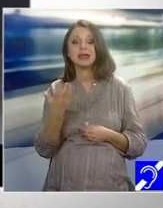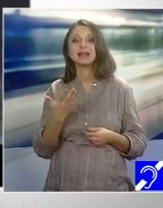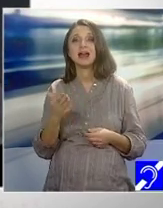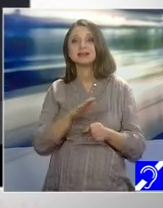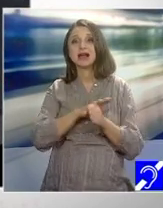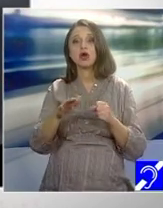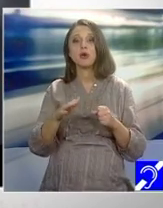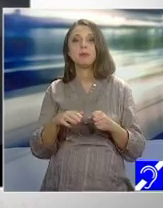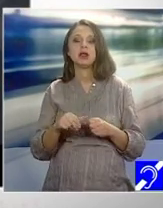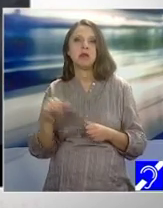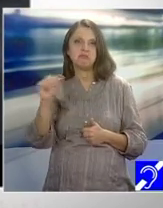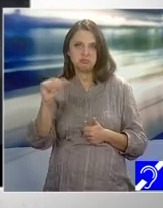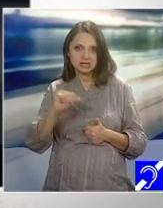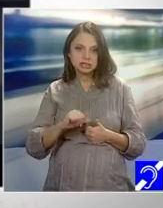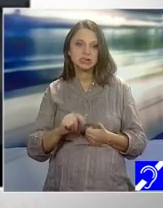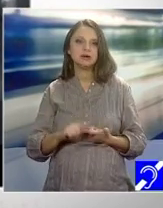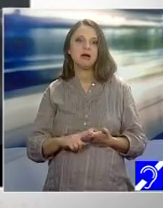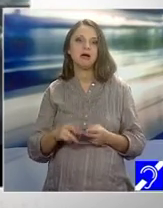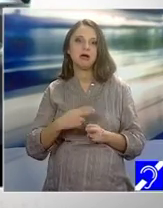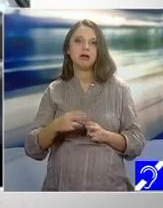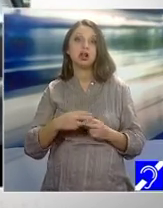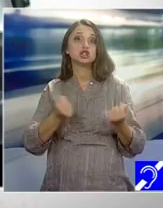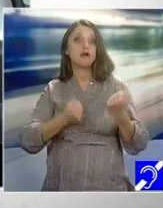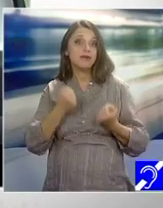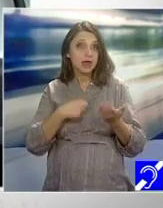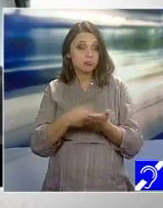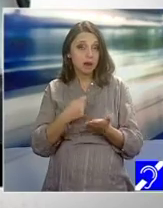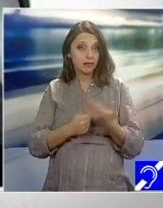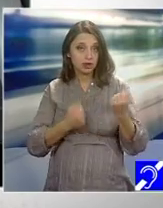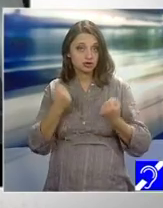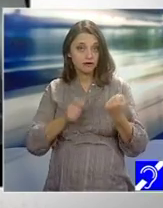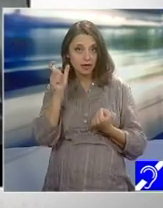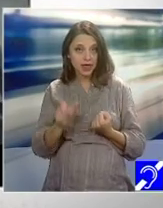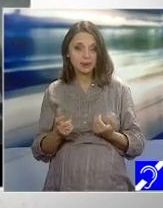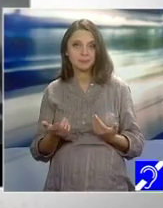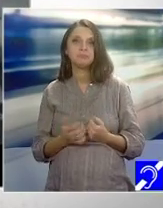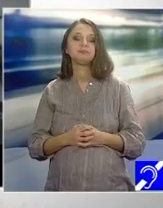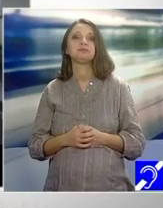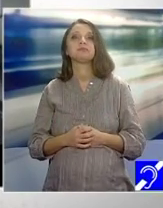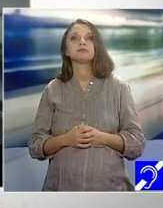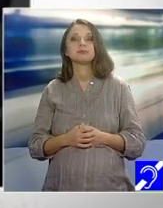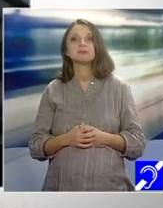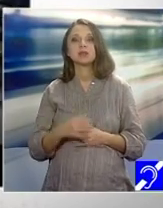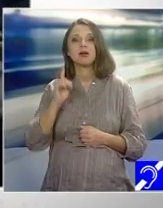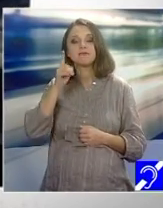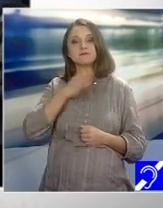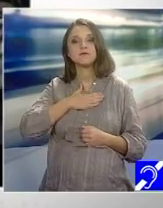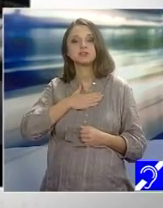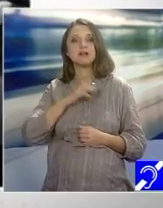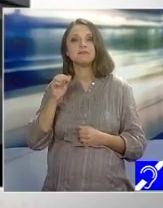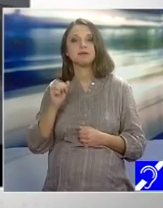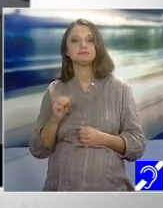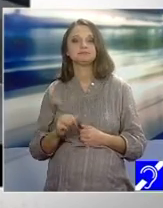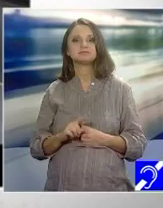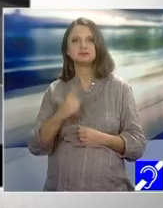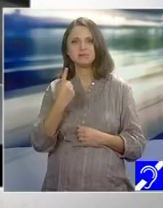de funcționare, benzină, întreținere, șofer, plata șoferului și o să așa avem mai și... departe. O să, în prima fază să vrem